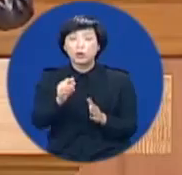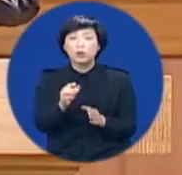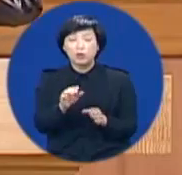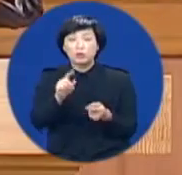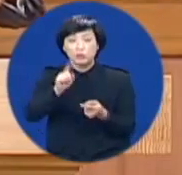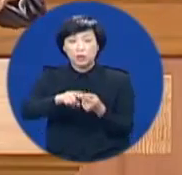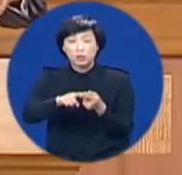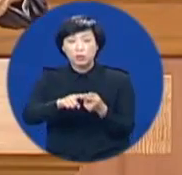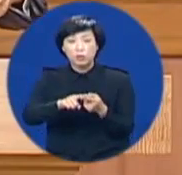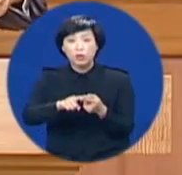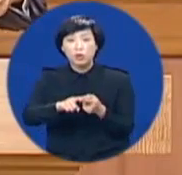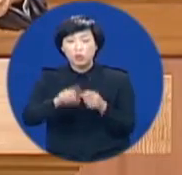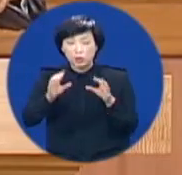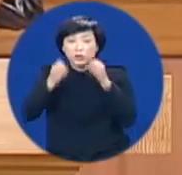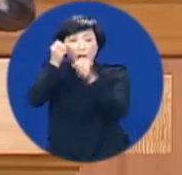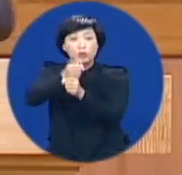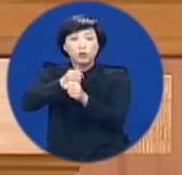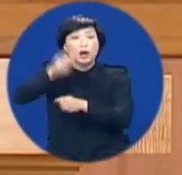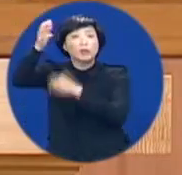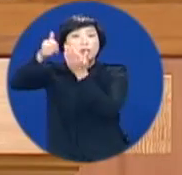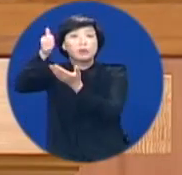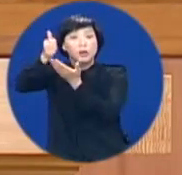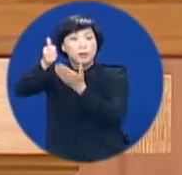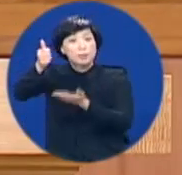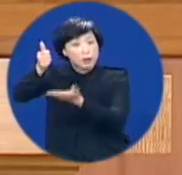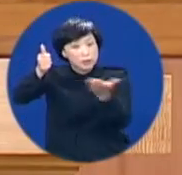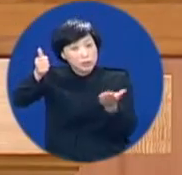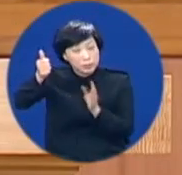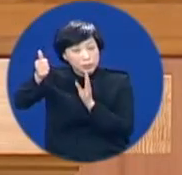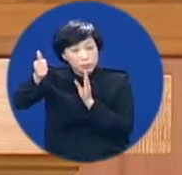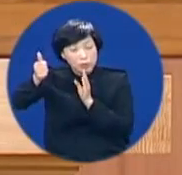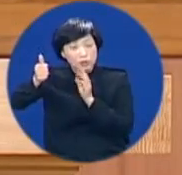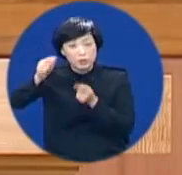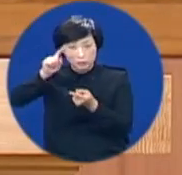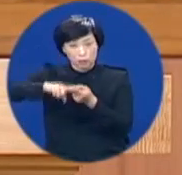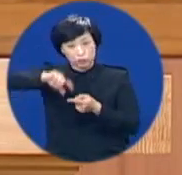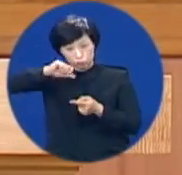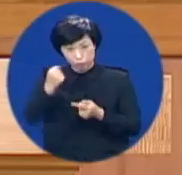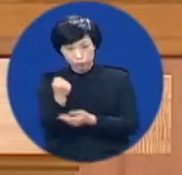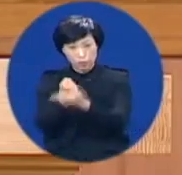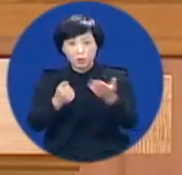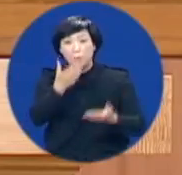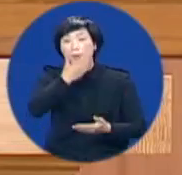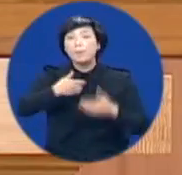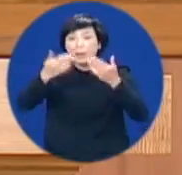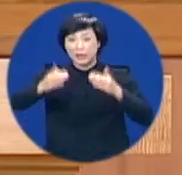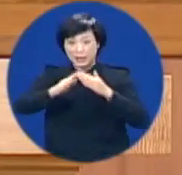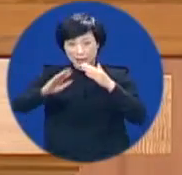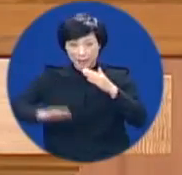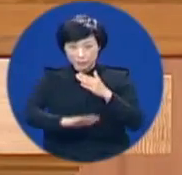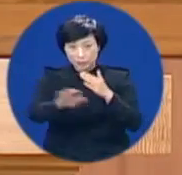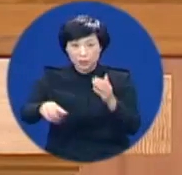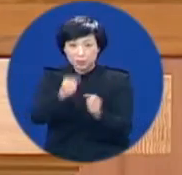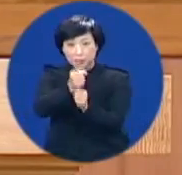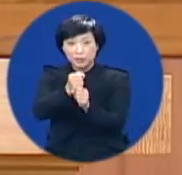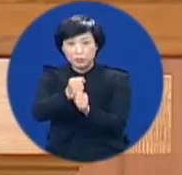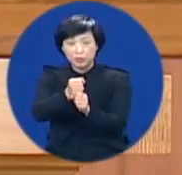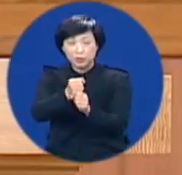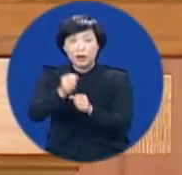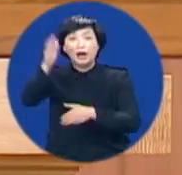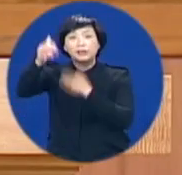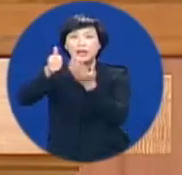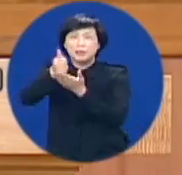그렇게 할 수밖에 없도록 창조하신 하나님 앞에서 그렇게 순종해서 복된 가정 되어서